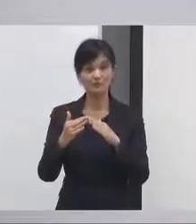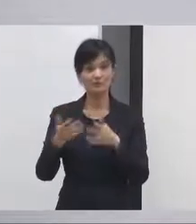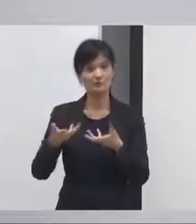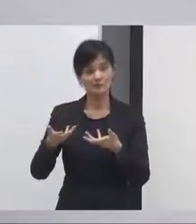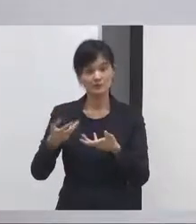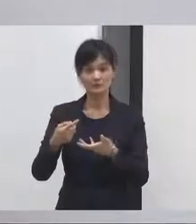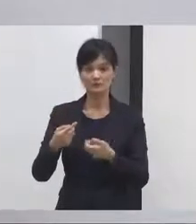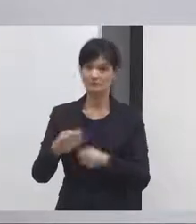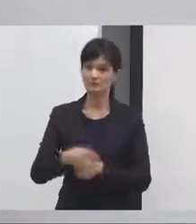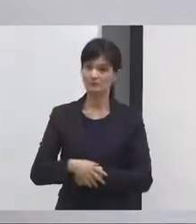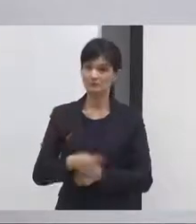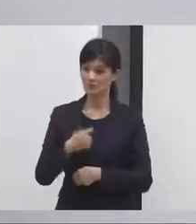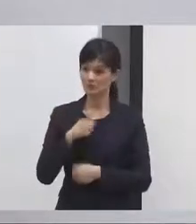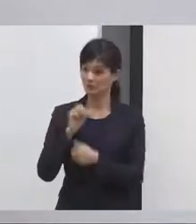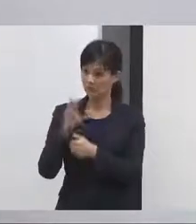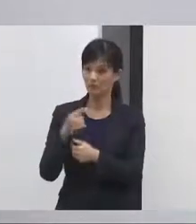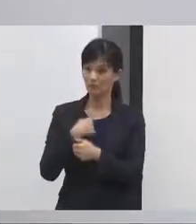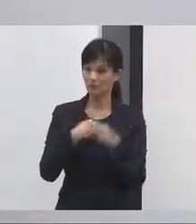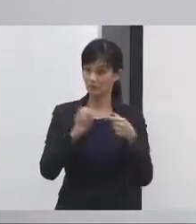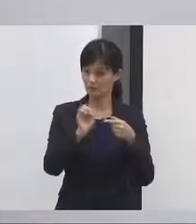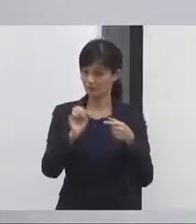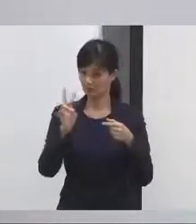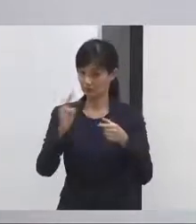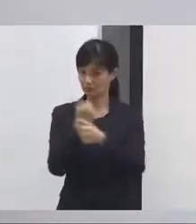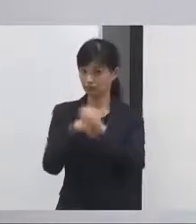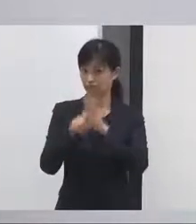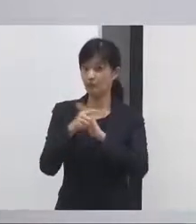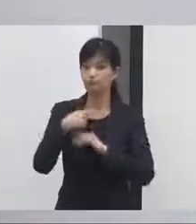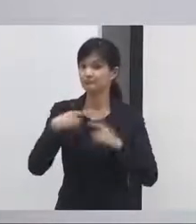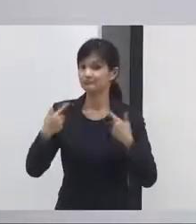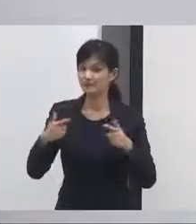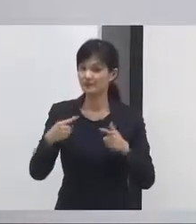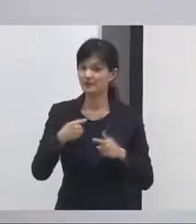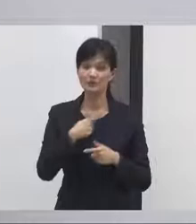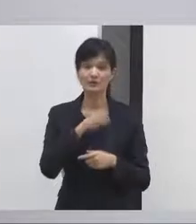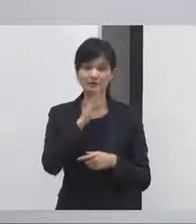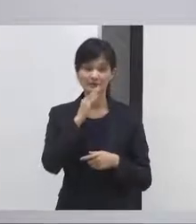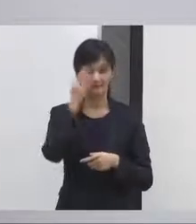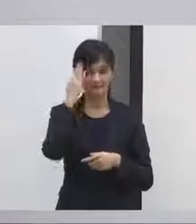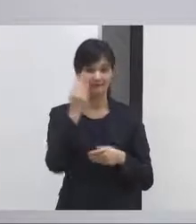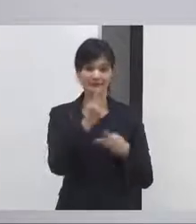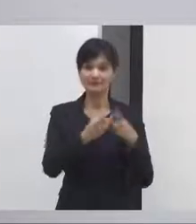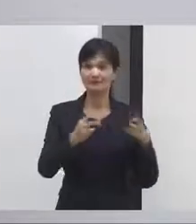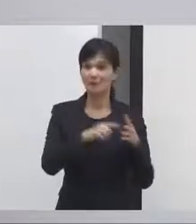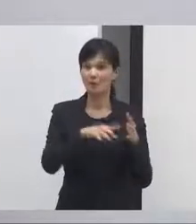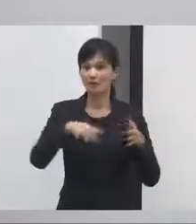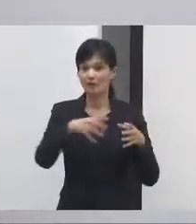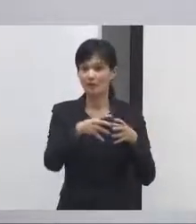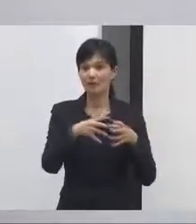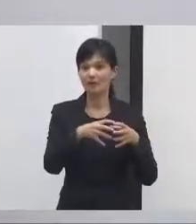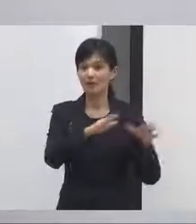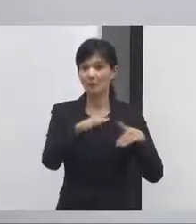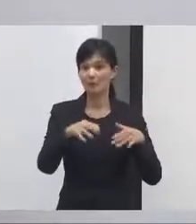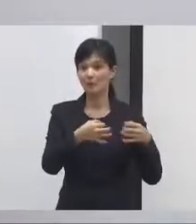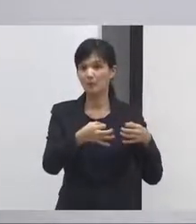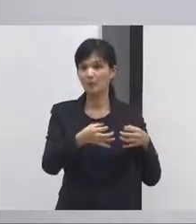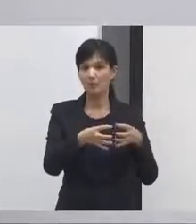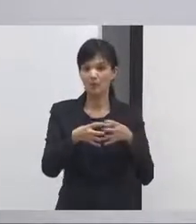他说我不是 G0B 的代表，我只是纠中团的成员。他就说哦，我知道我知道 G0B 没有代